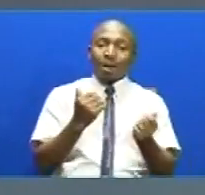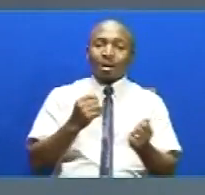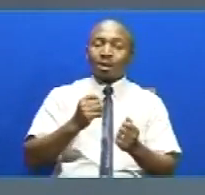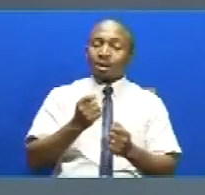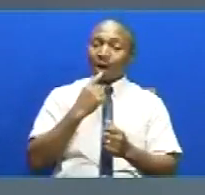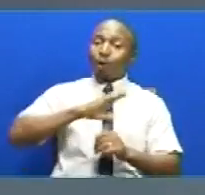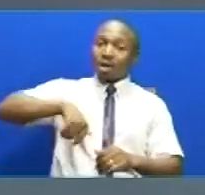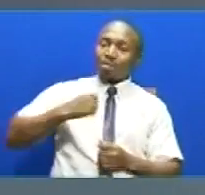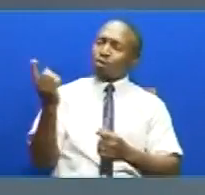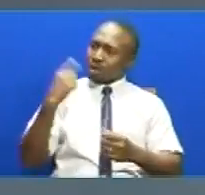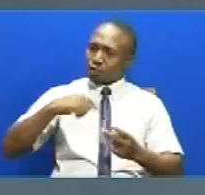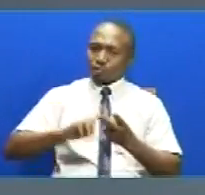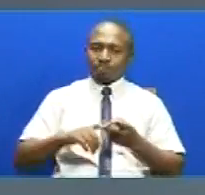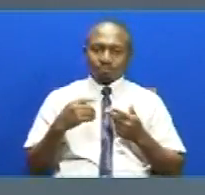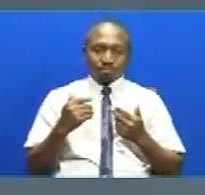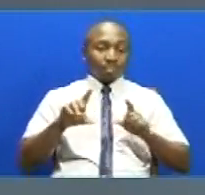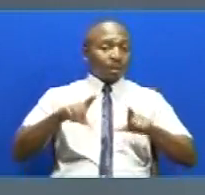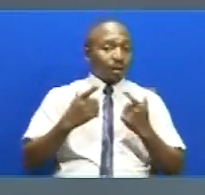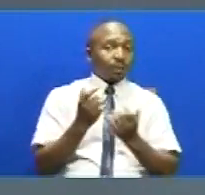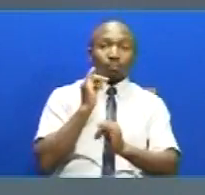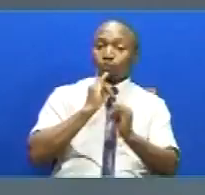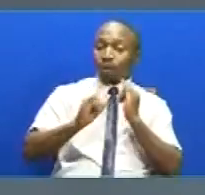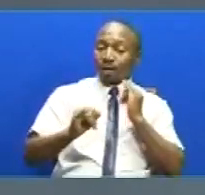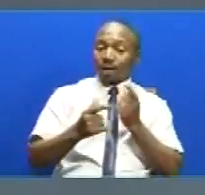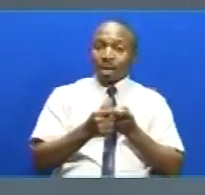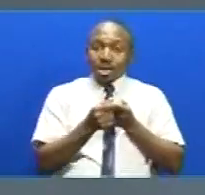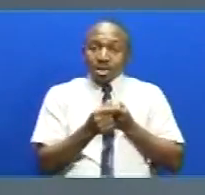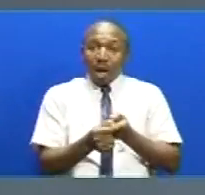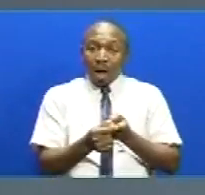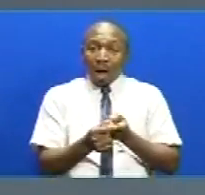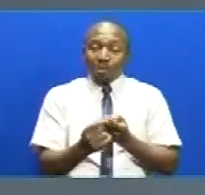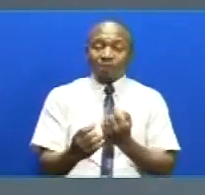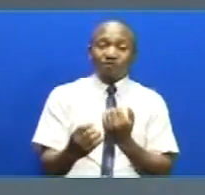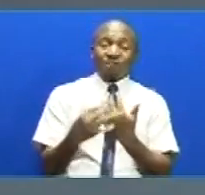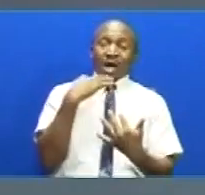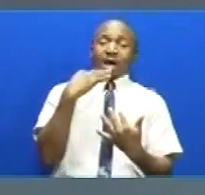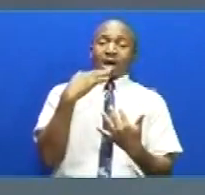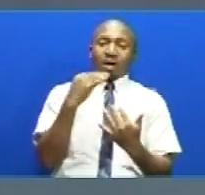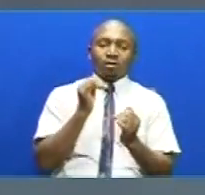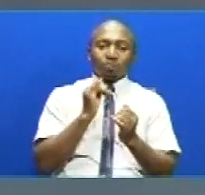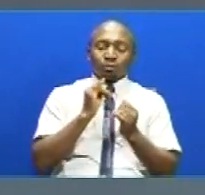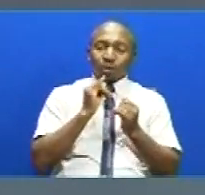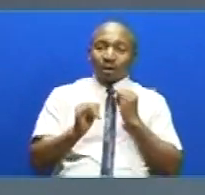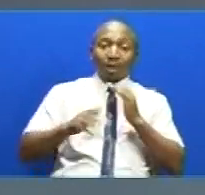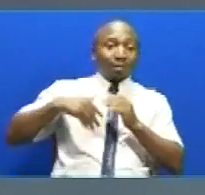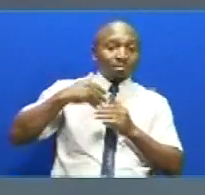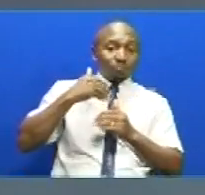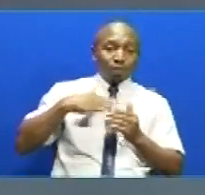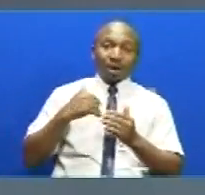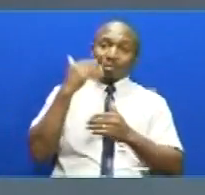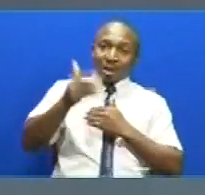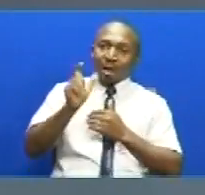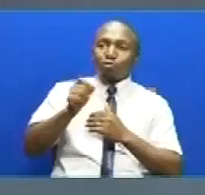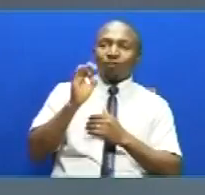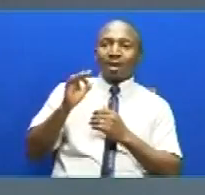tunazo. Lakini hatutaki damu itumwagikie, tena naongea kwa uchungu kweli. Tunataka baadaye mtu fulani